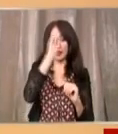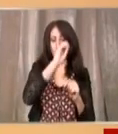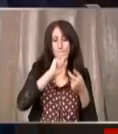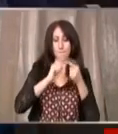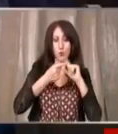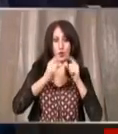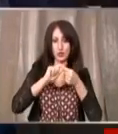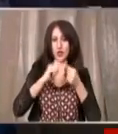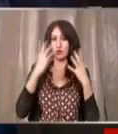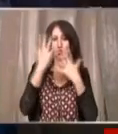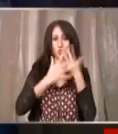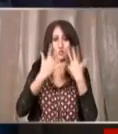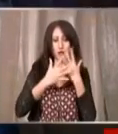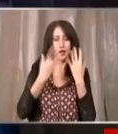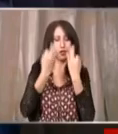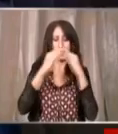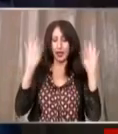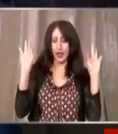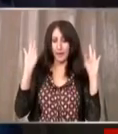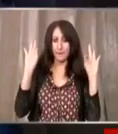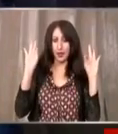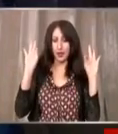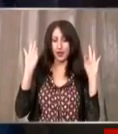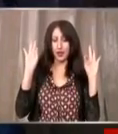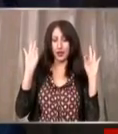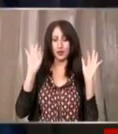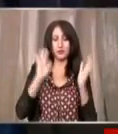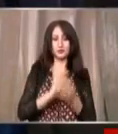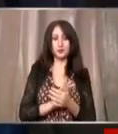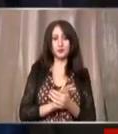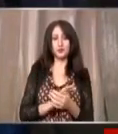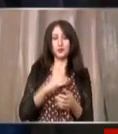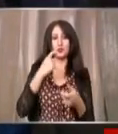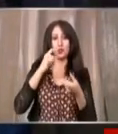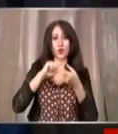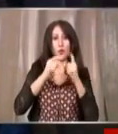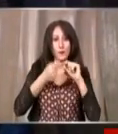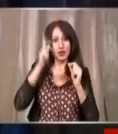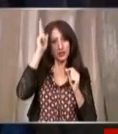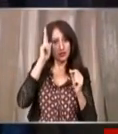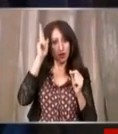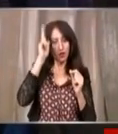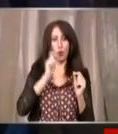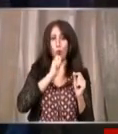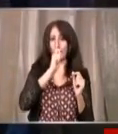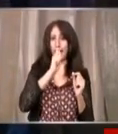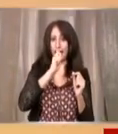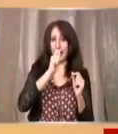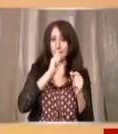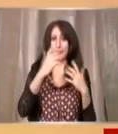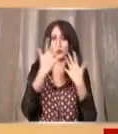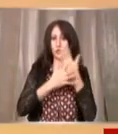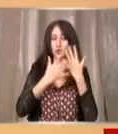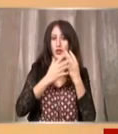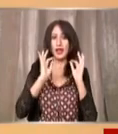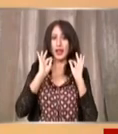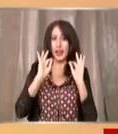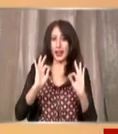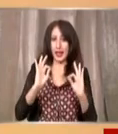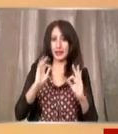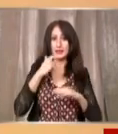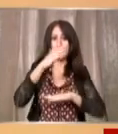اختصاص. فطبعا بأكد وبقول وبعلن من هنا ان العمليه الانتخابيه في انتخابات رئاسه الجمهوريه ستتم